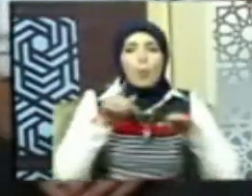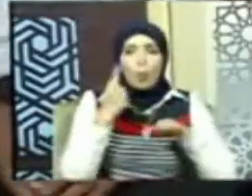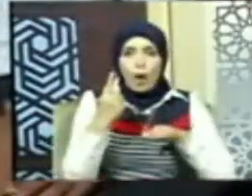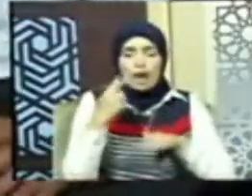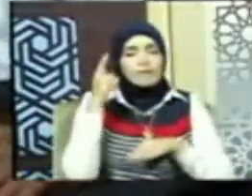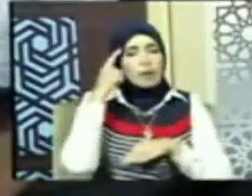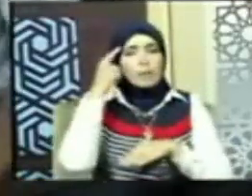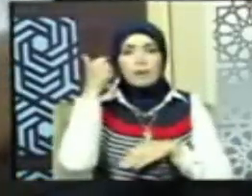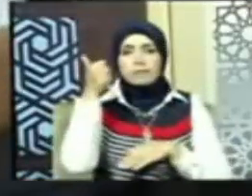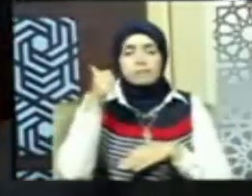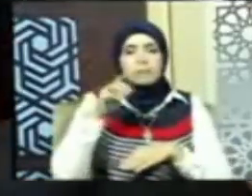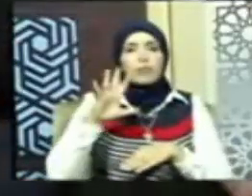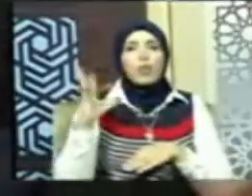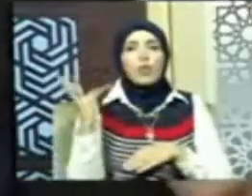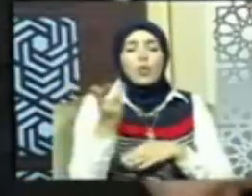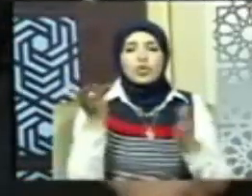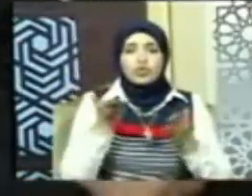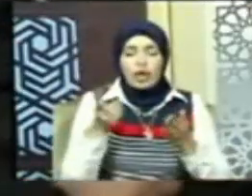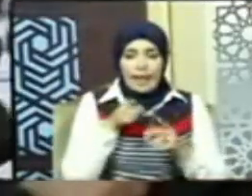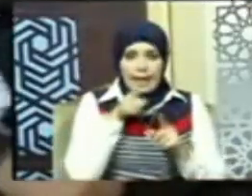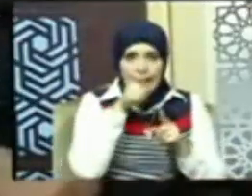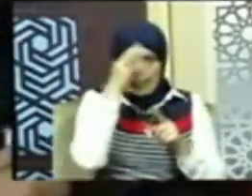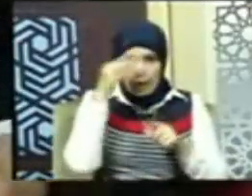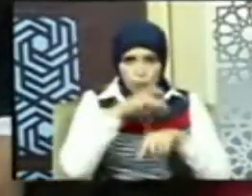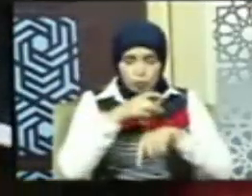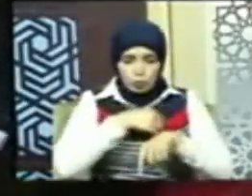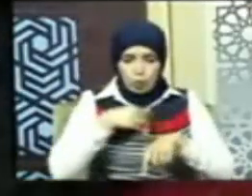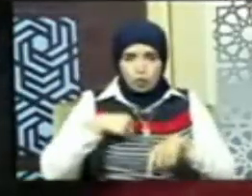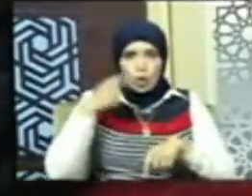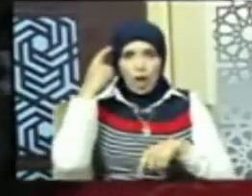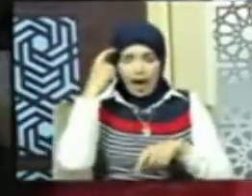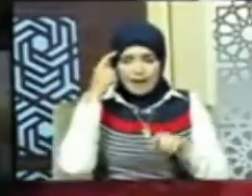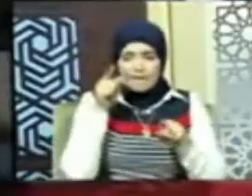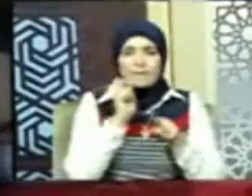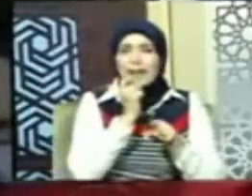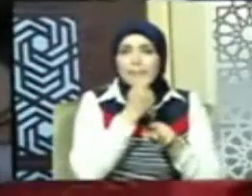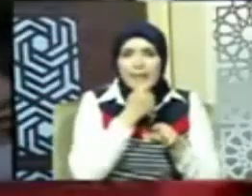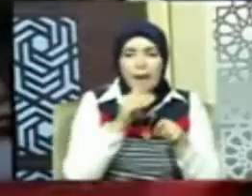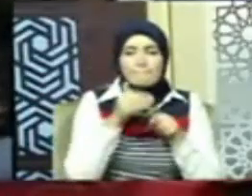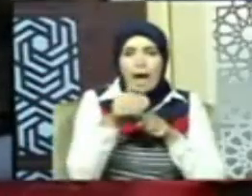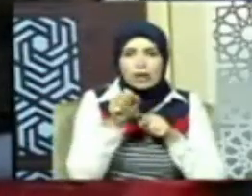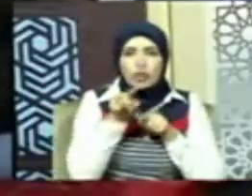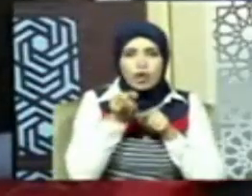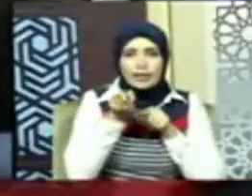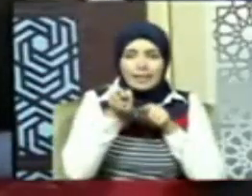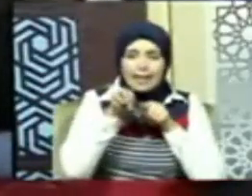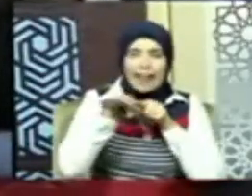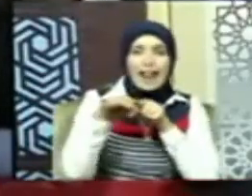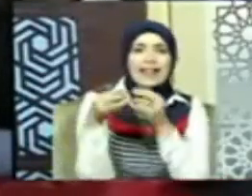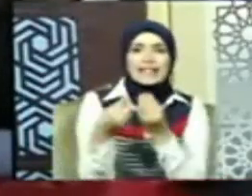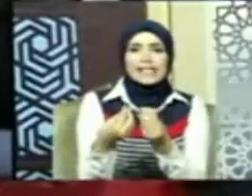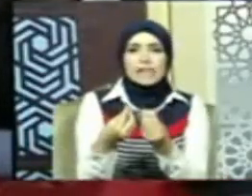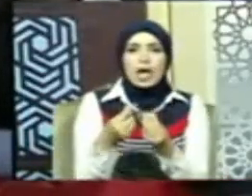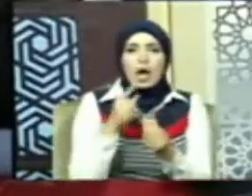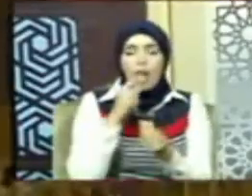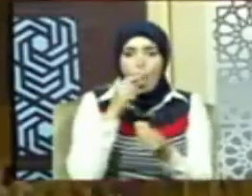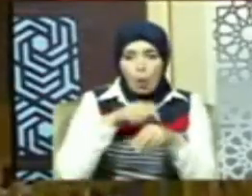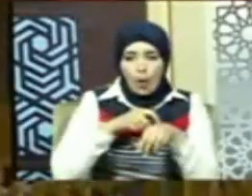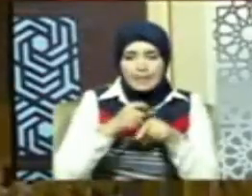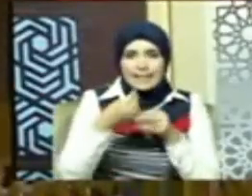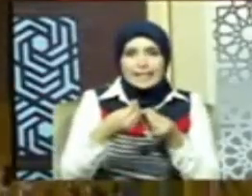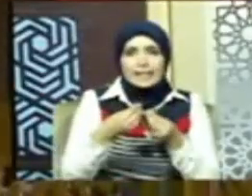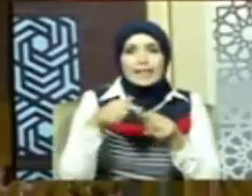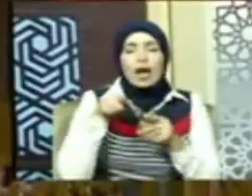مسبقا، فعلمك نسبي إلى جانب علم الله، وكل علوم الخلق تتضاءل